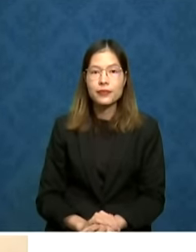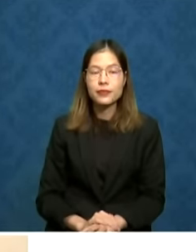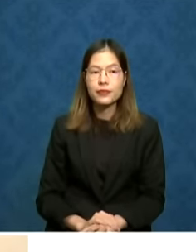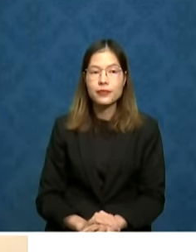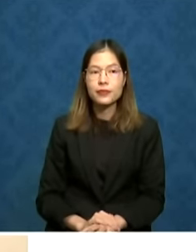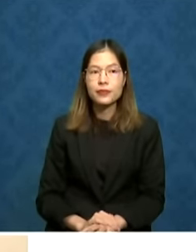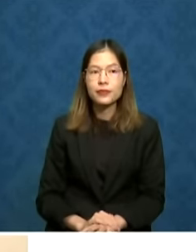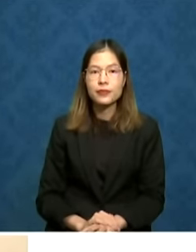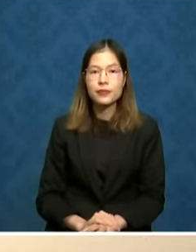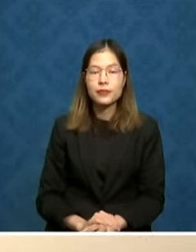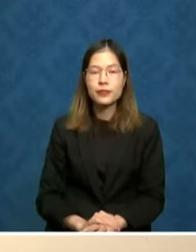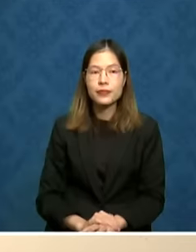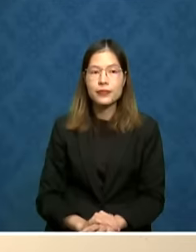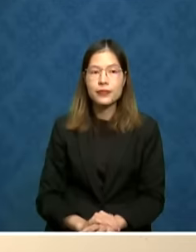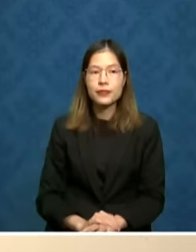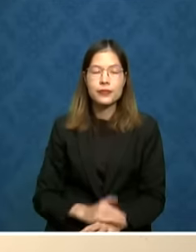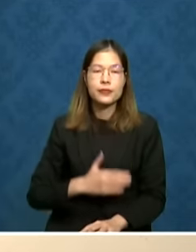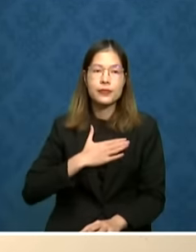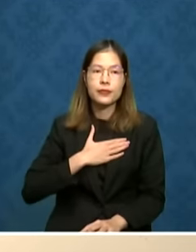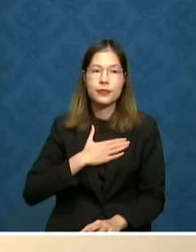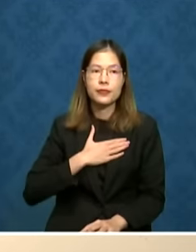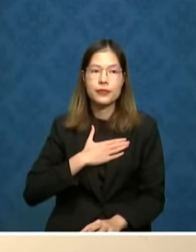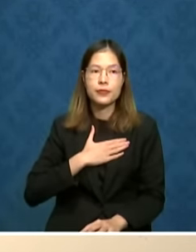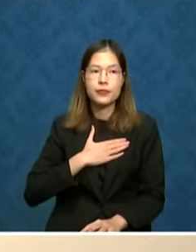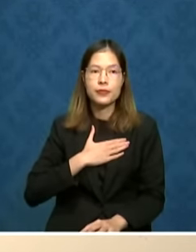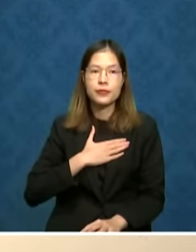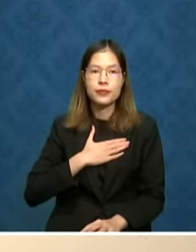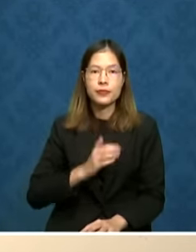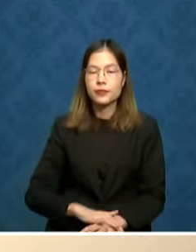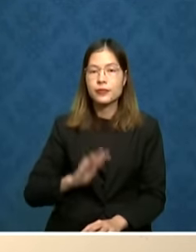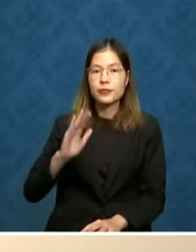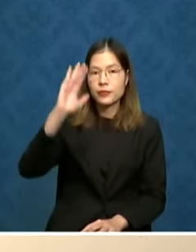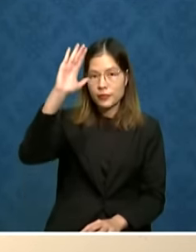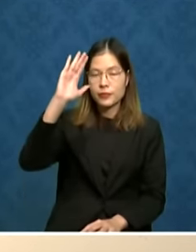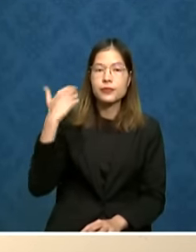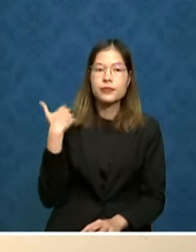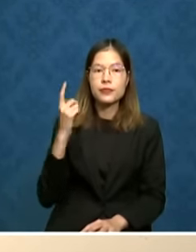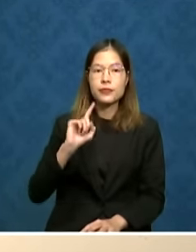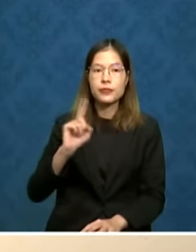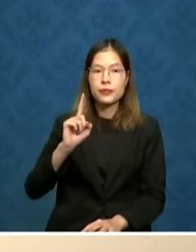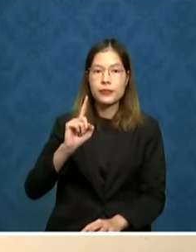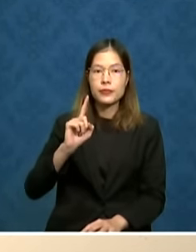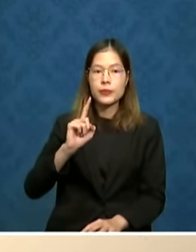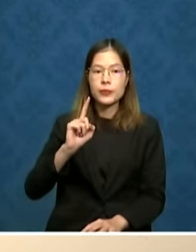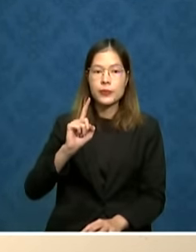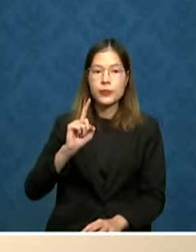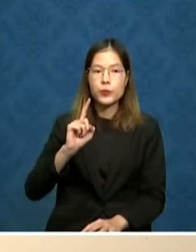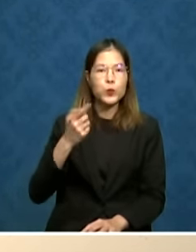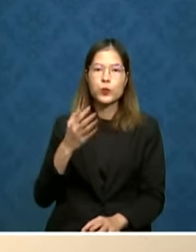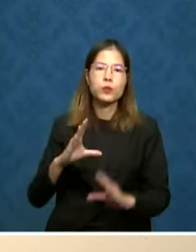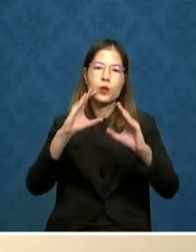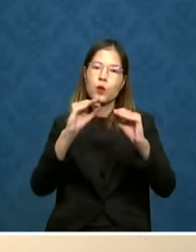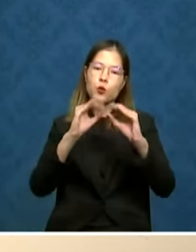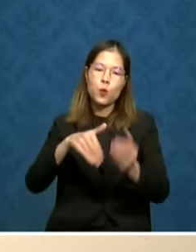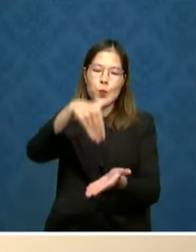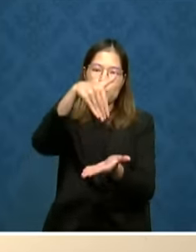สำเรงเป็กลางครัท่านพระท whatผมปราทัวงทานด้วยการให้ท่านไม่สามารถควคุการปชุมให้